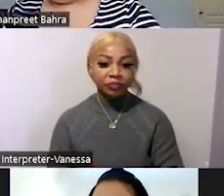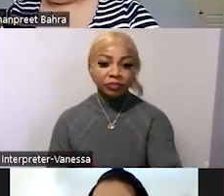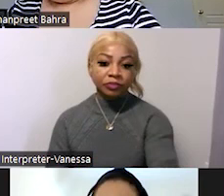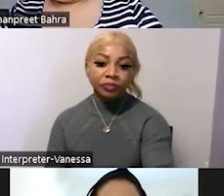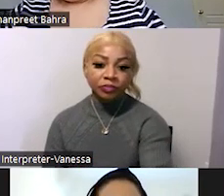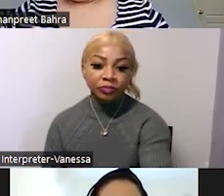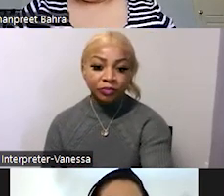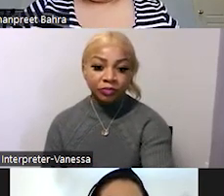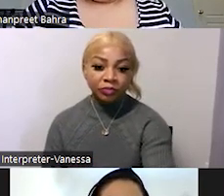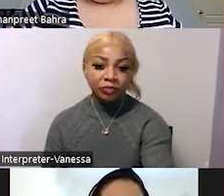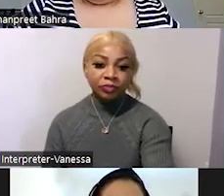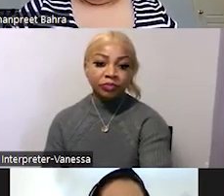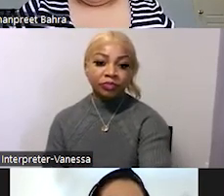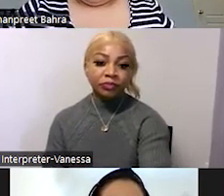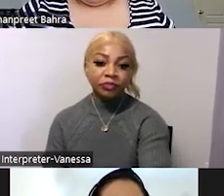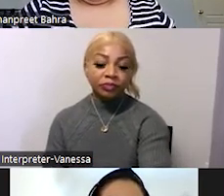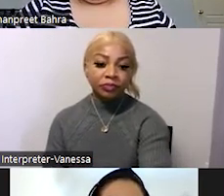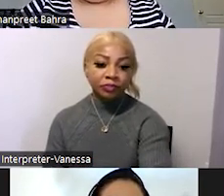plus gros et